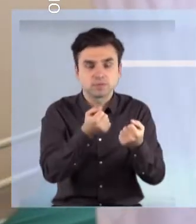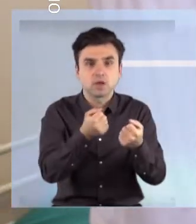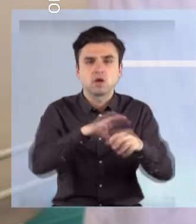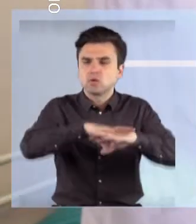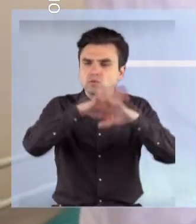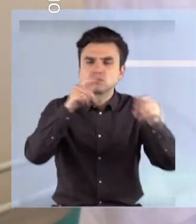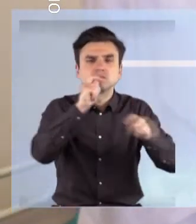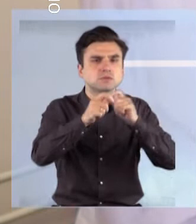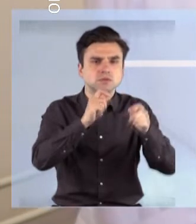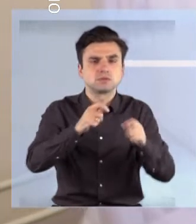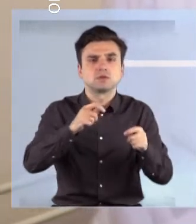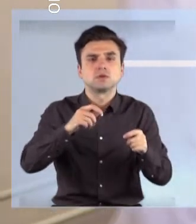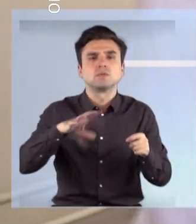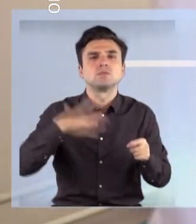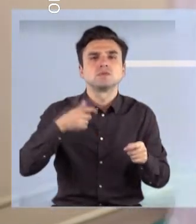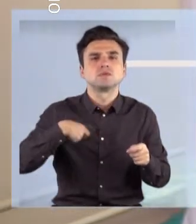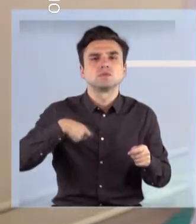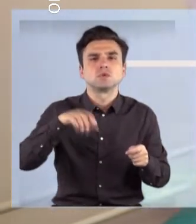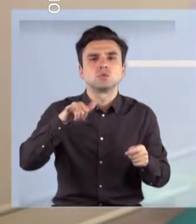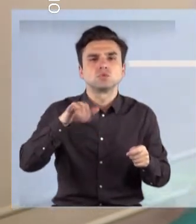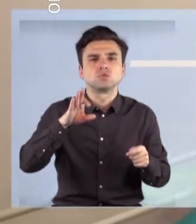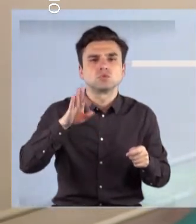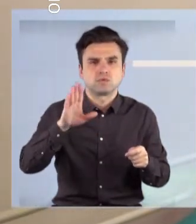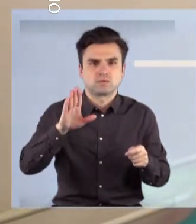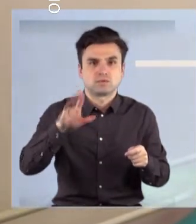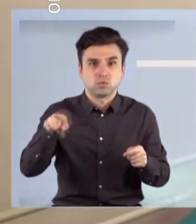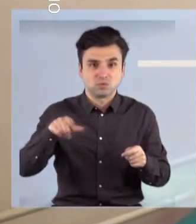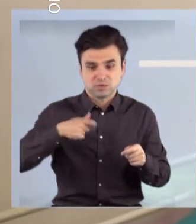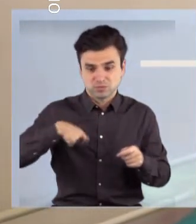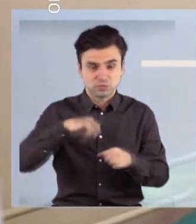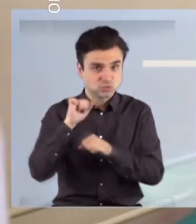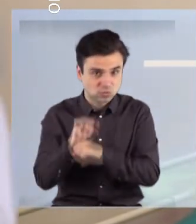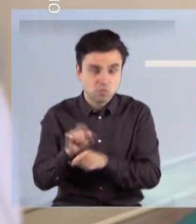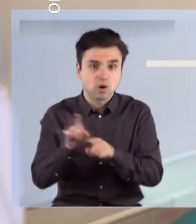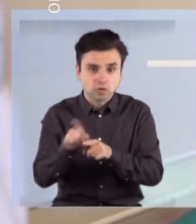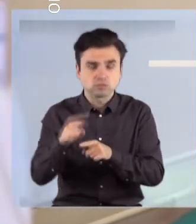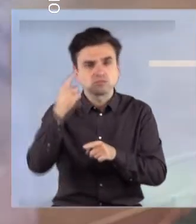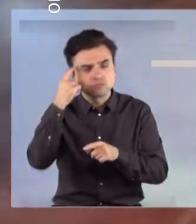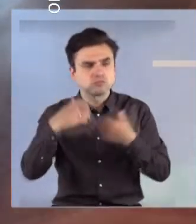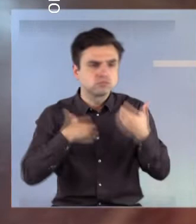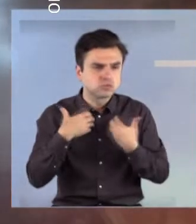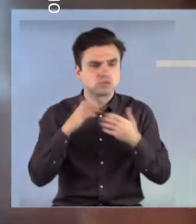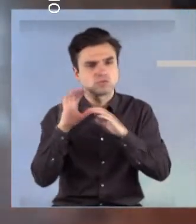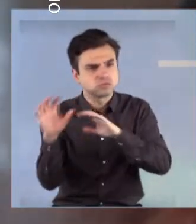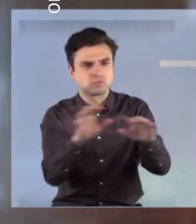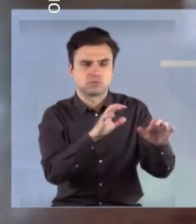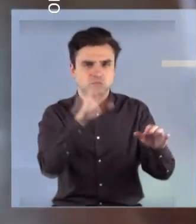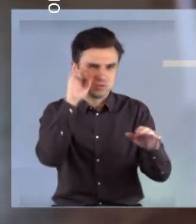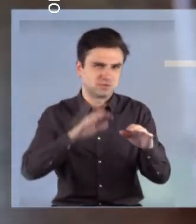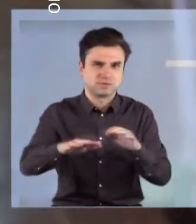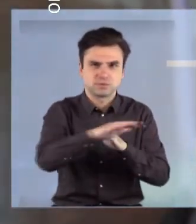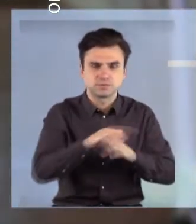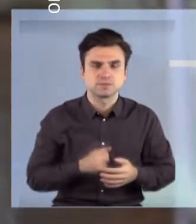минуту. Это достаточно хороший поток, то есть обеспечивается 92-93% кислорода. 100% кислорода нет. Разом з